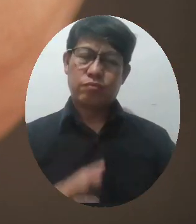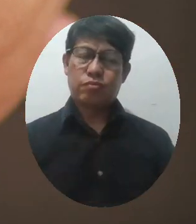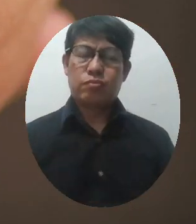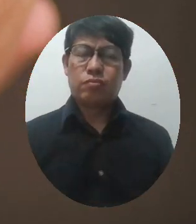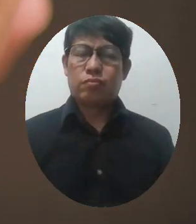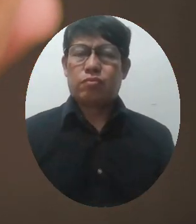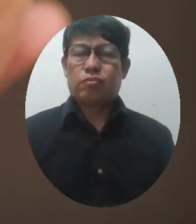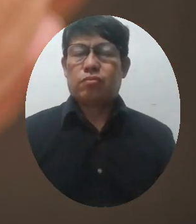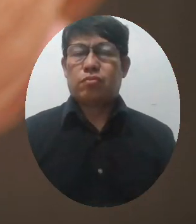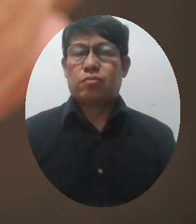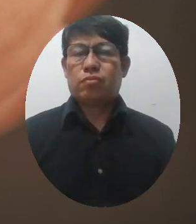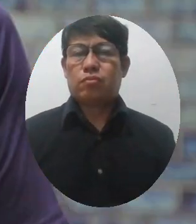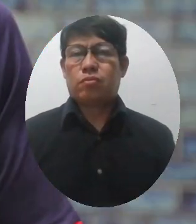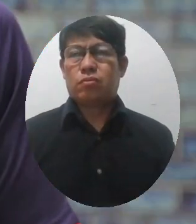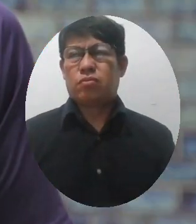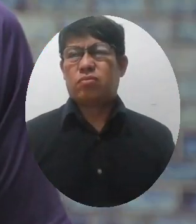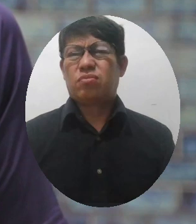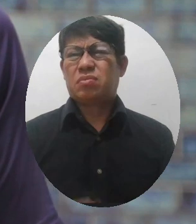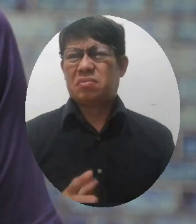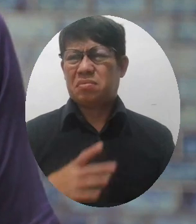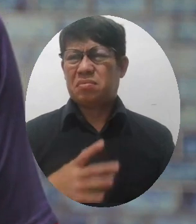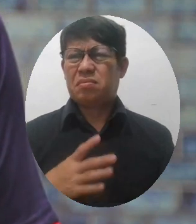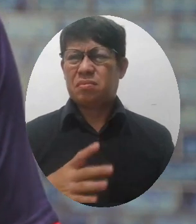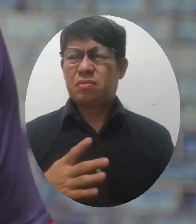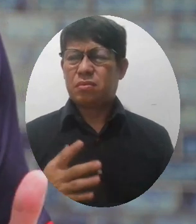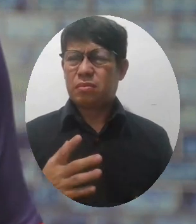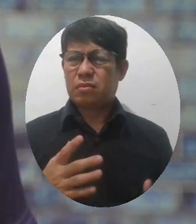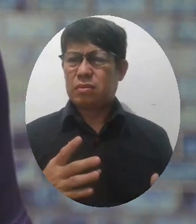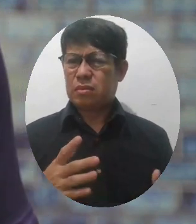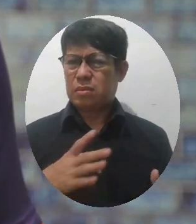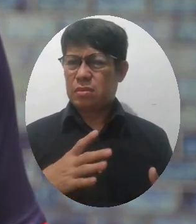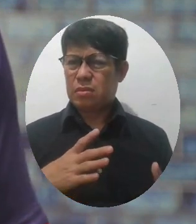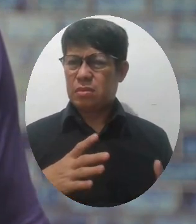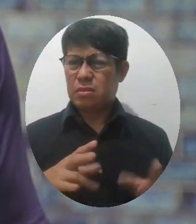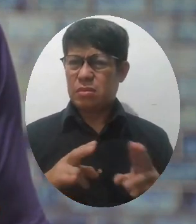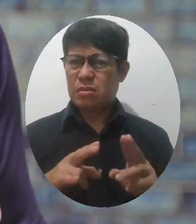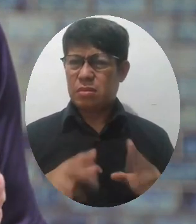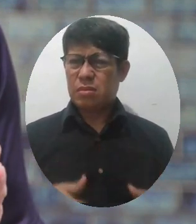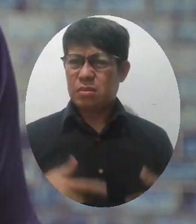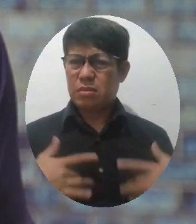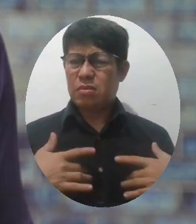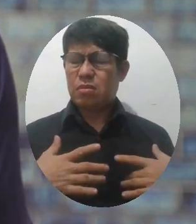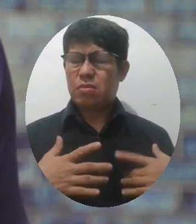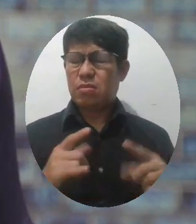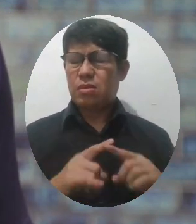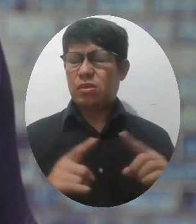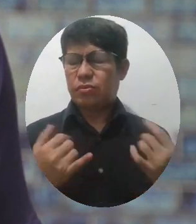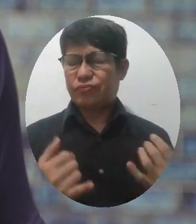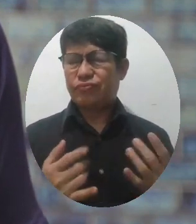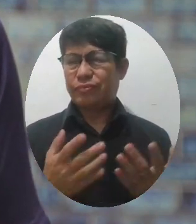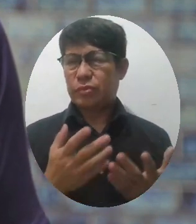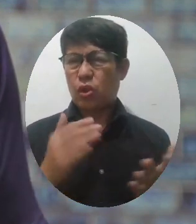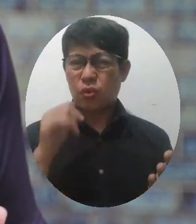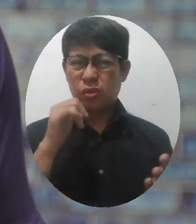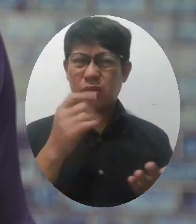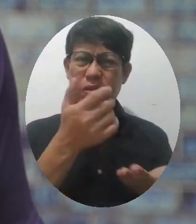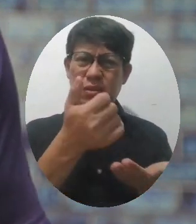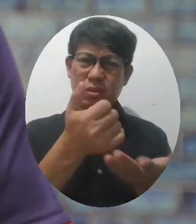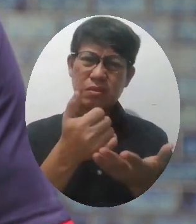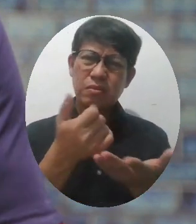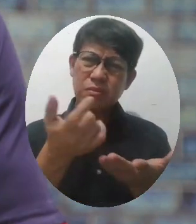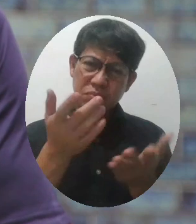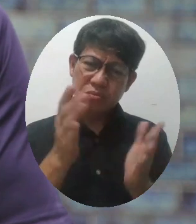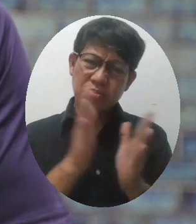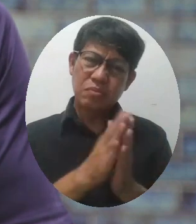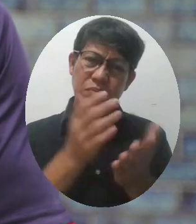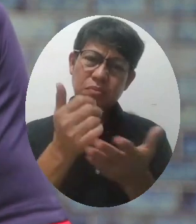Dati-dati ay hindi naman sila humihingi ng tulong sa ibang tao. Pero ngayon, nagiging sandigan nila ito. Minsan pa,